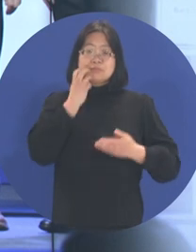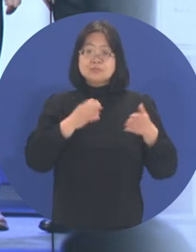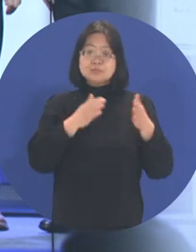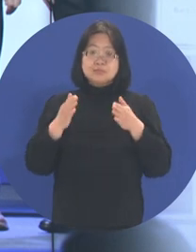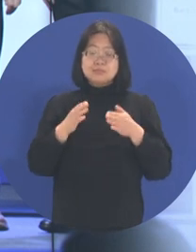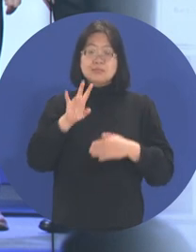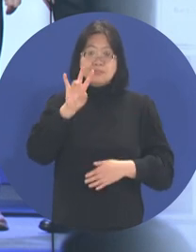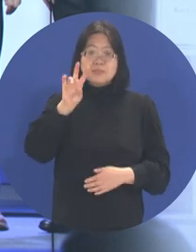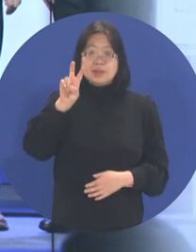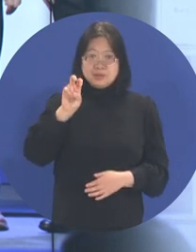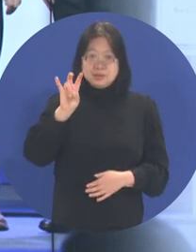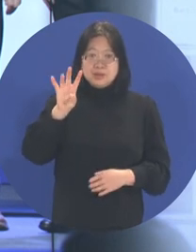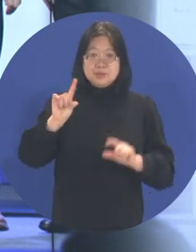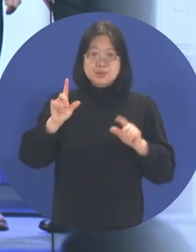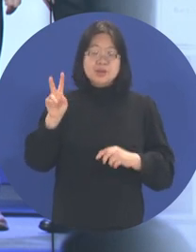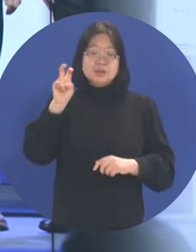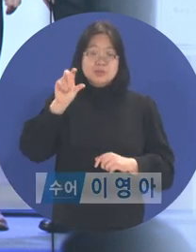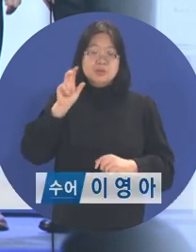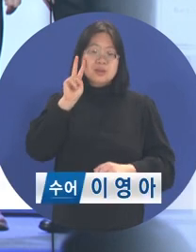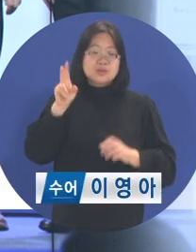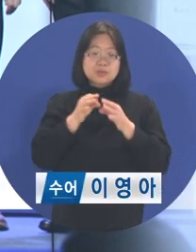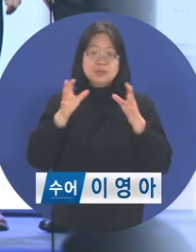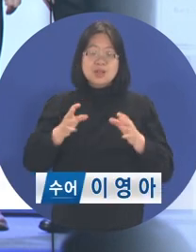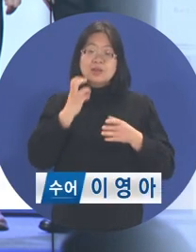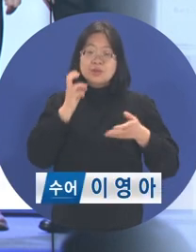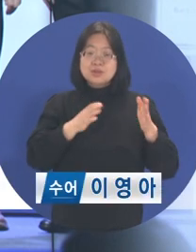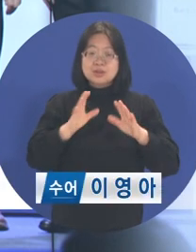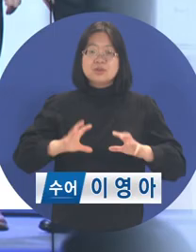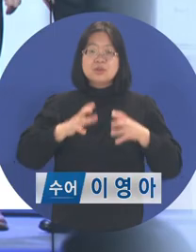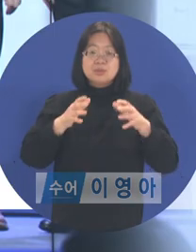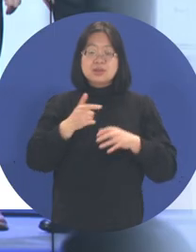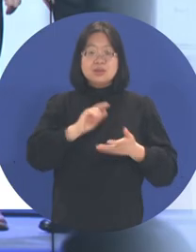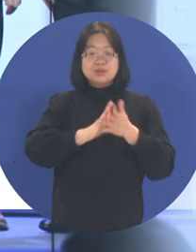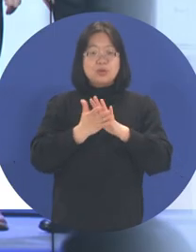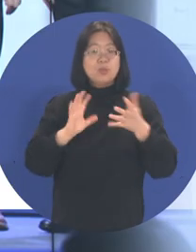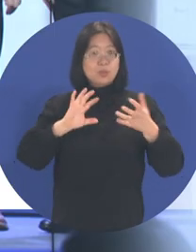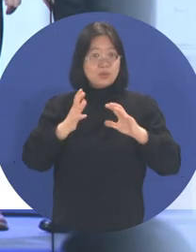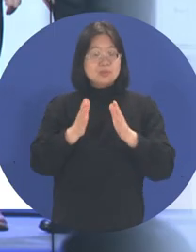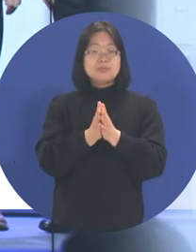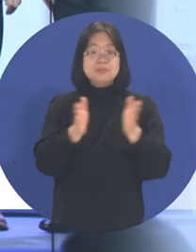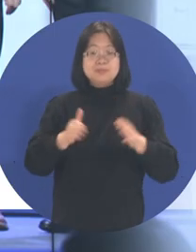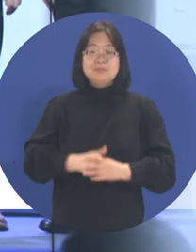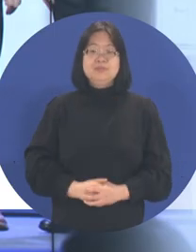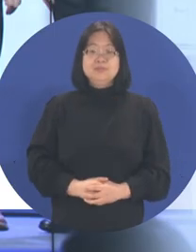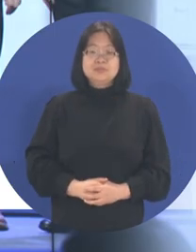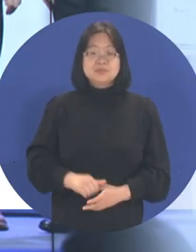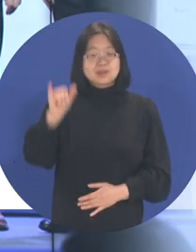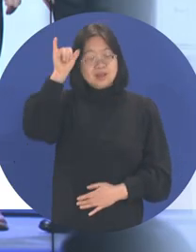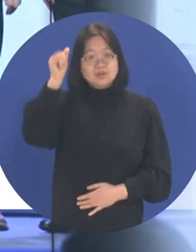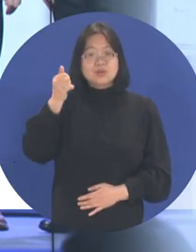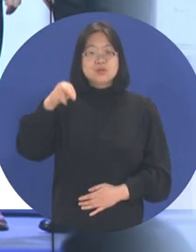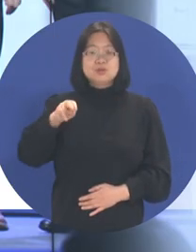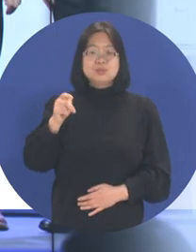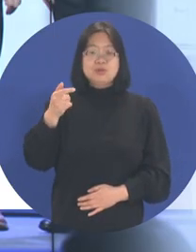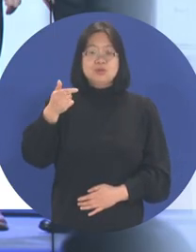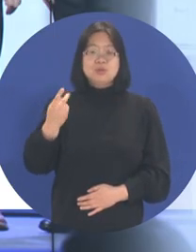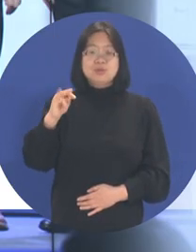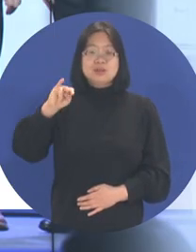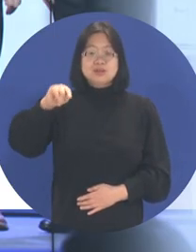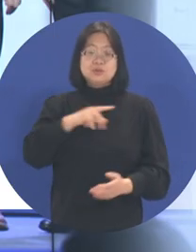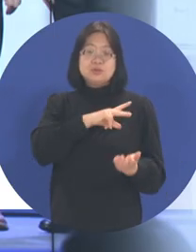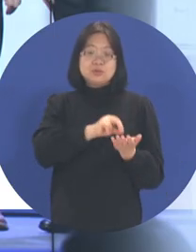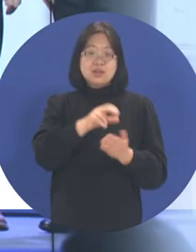경기도가 지난 24일부터 25일까지 양해간 경기 글로벌 대전환 포럼을 열었습니다. AI와 휴머노믹스를